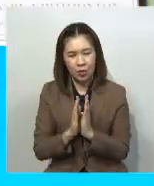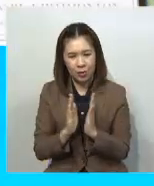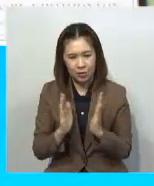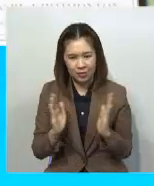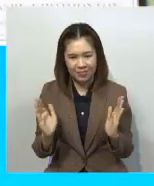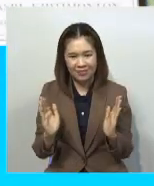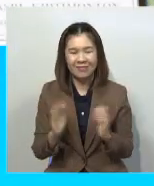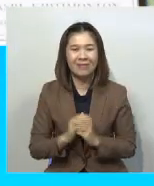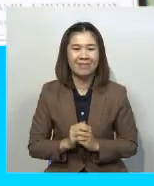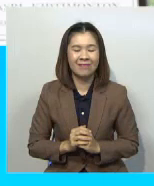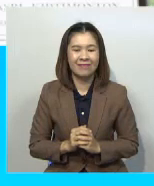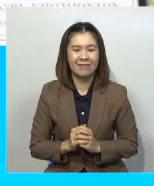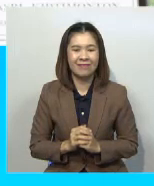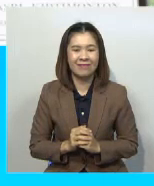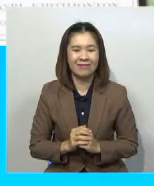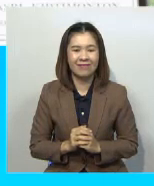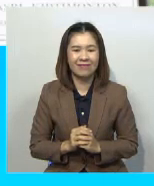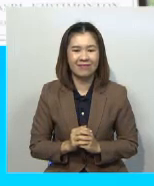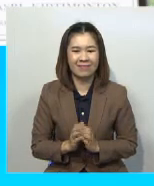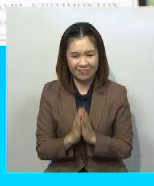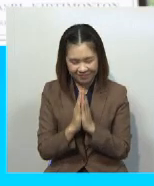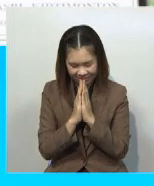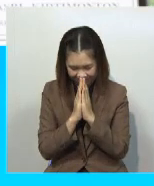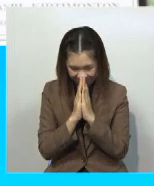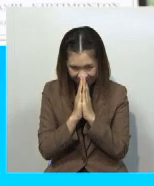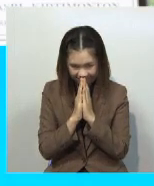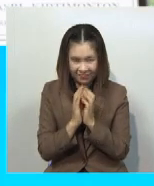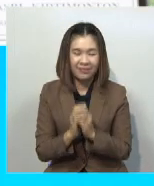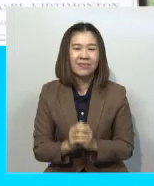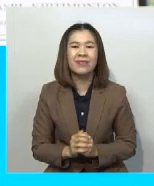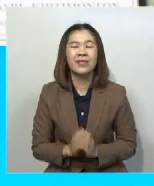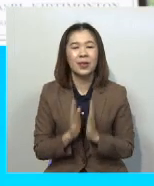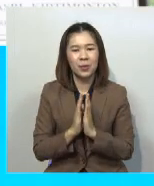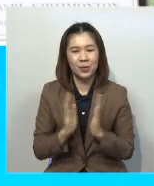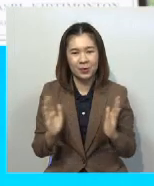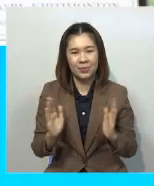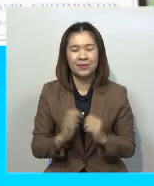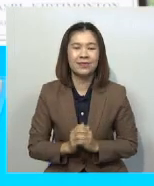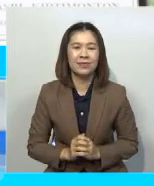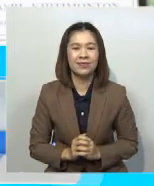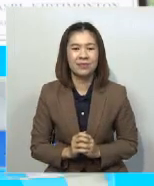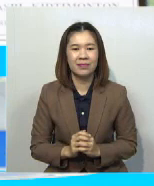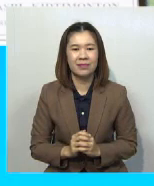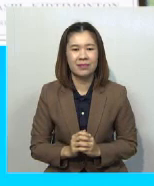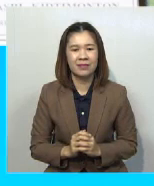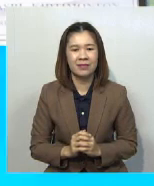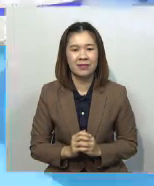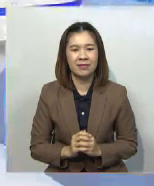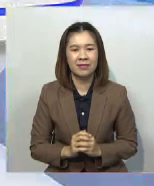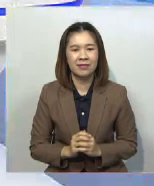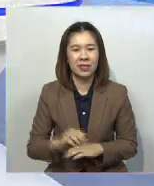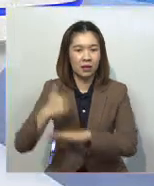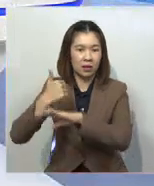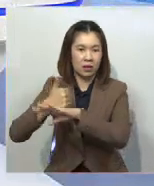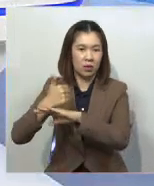านี้ก่อนนะคะ ครับผมครับ ค่ะขอบพระคุณมากมากนะคะ ครับยินดีครับ ขอบพระคุณมากมากนะค